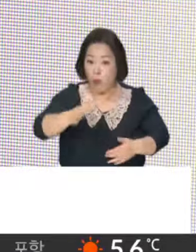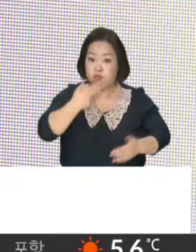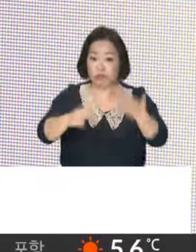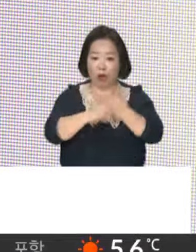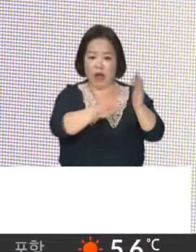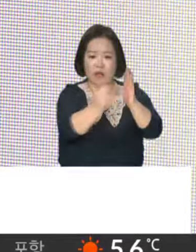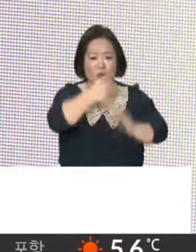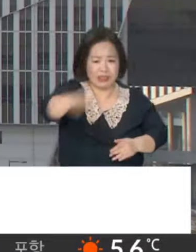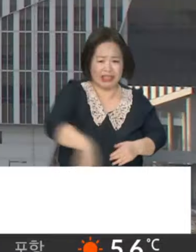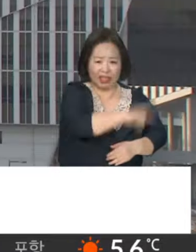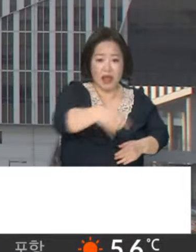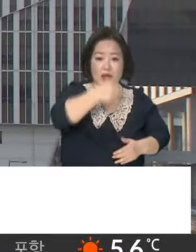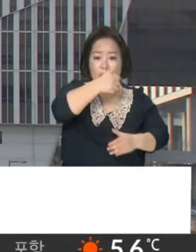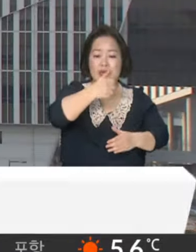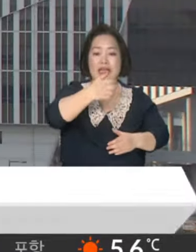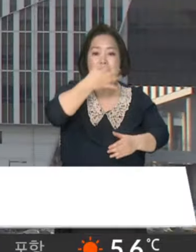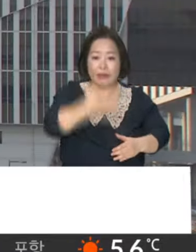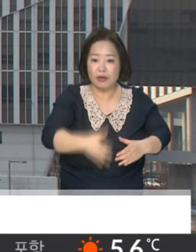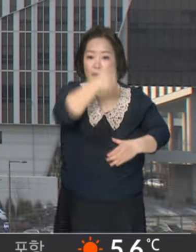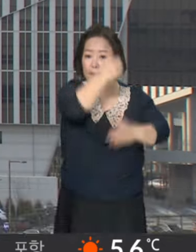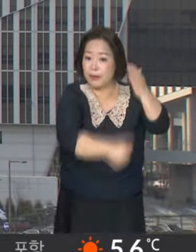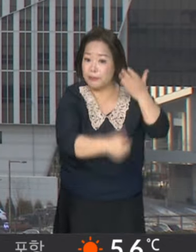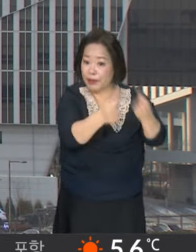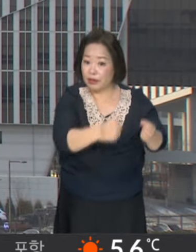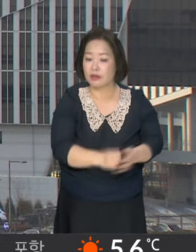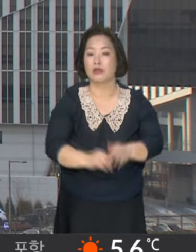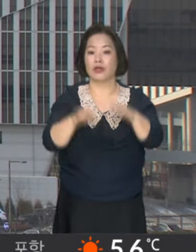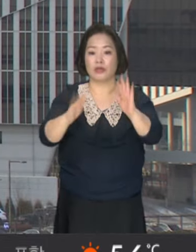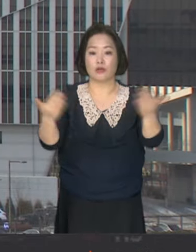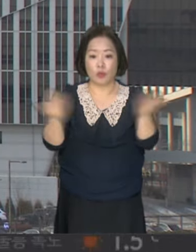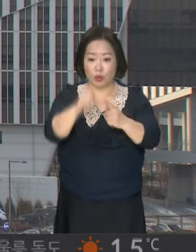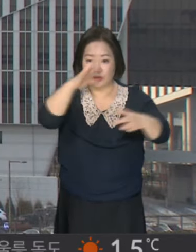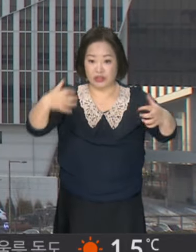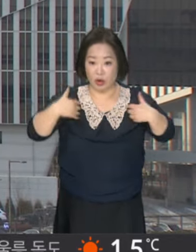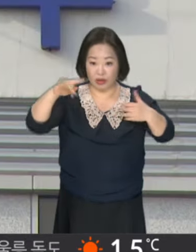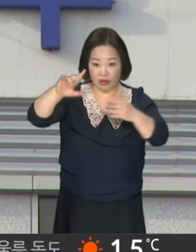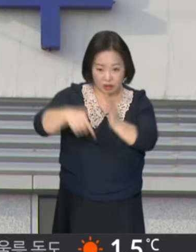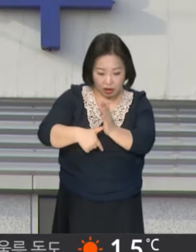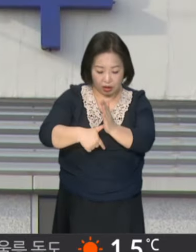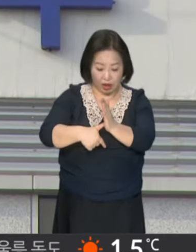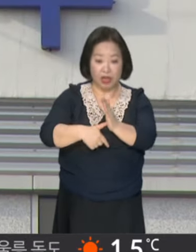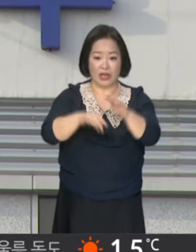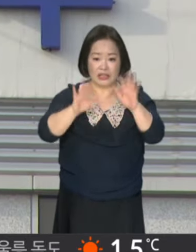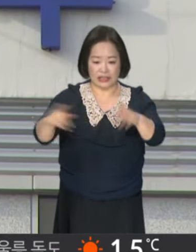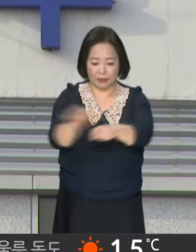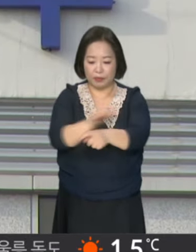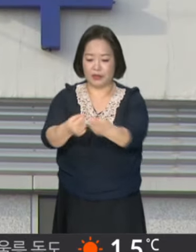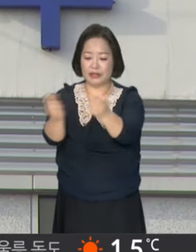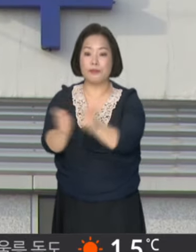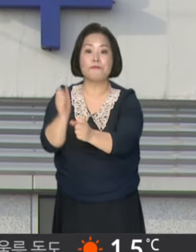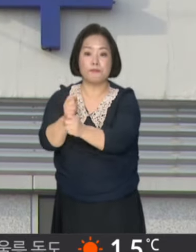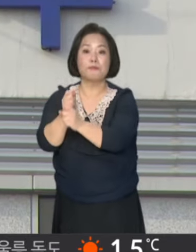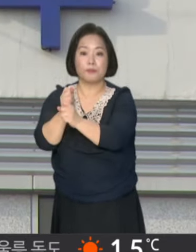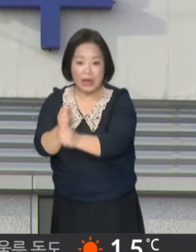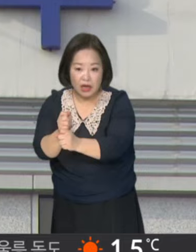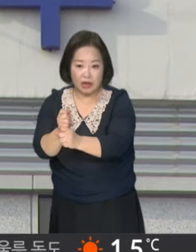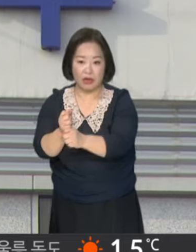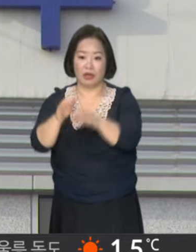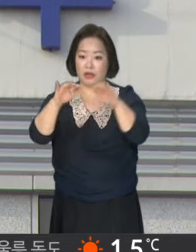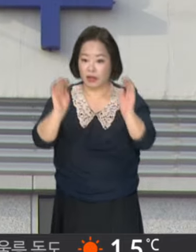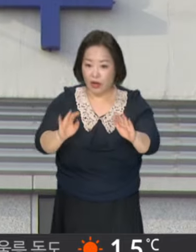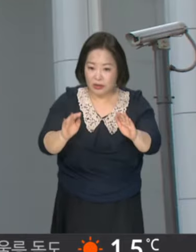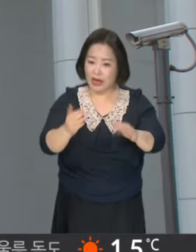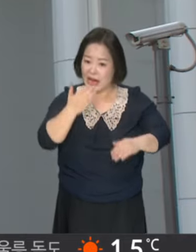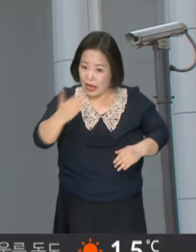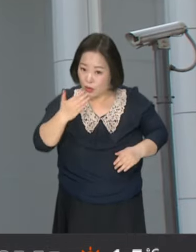범죄로 보고 최근 지역 노동 청별로 체불임금 청산 기동반을 가동한 가운데 당국이 일선에